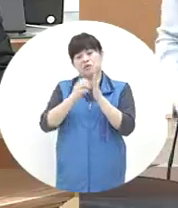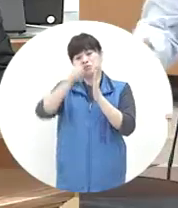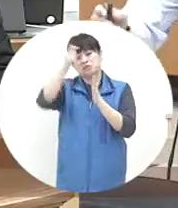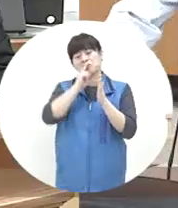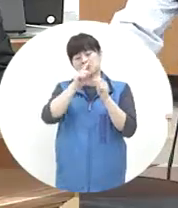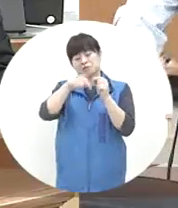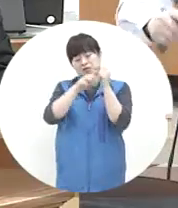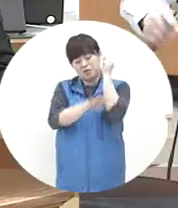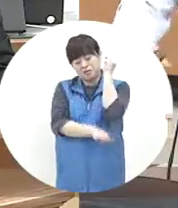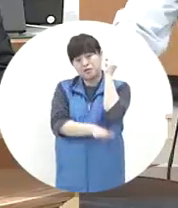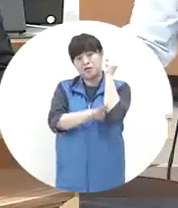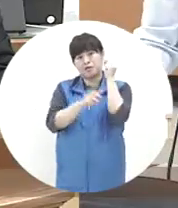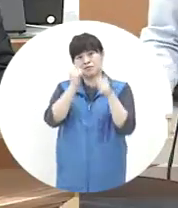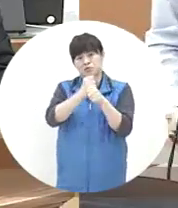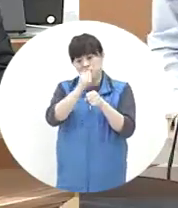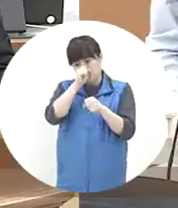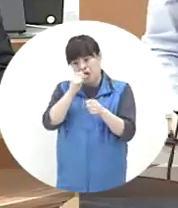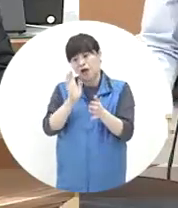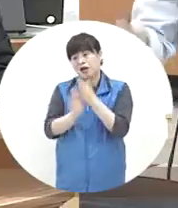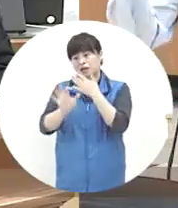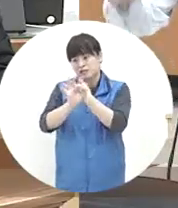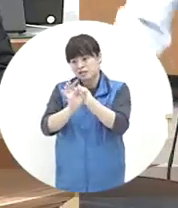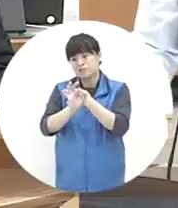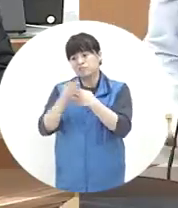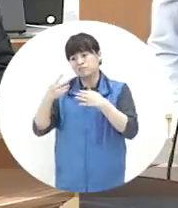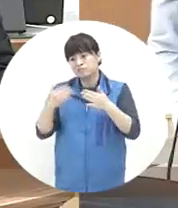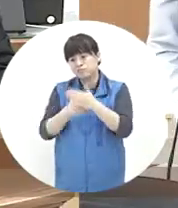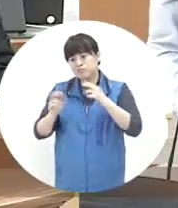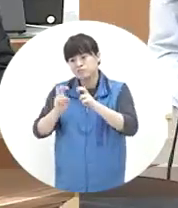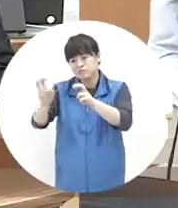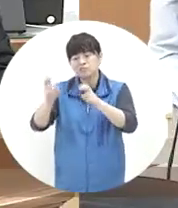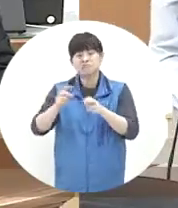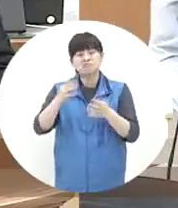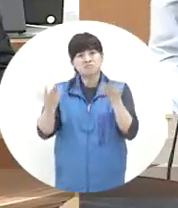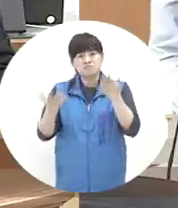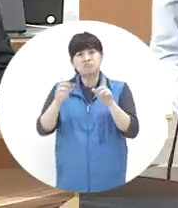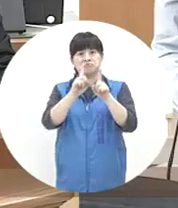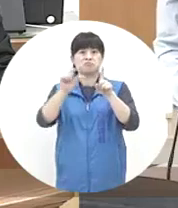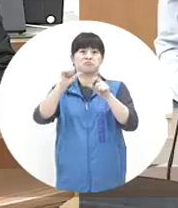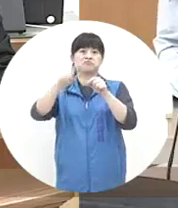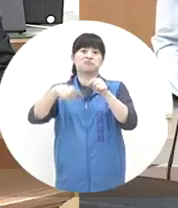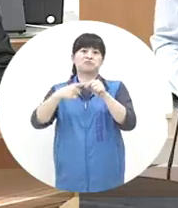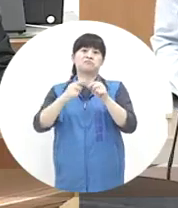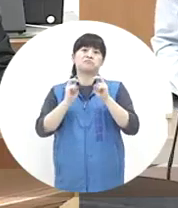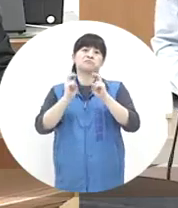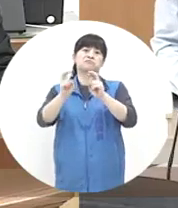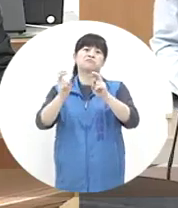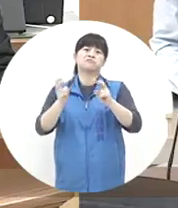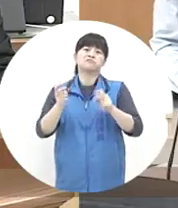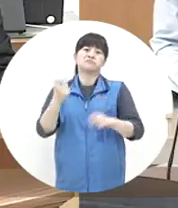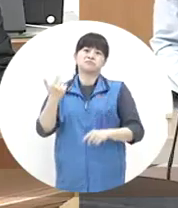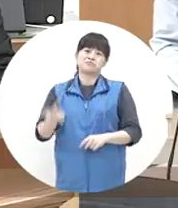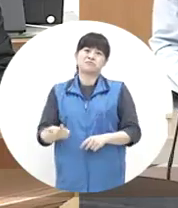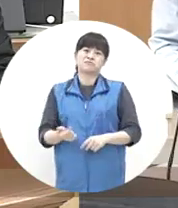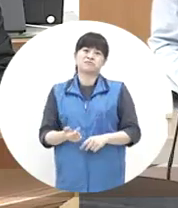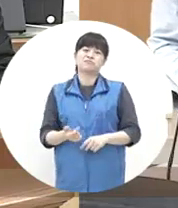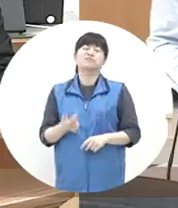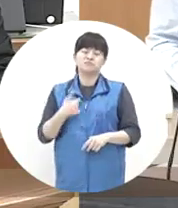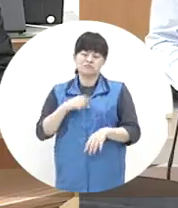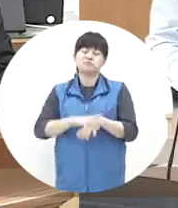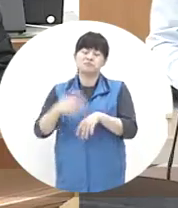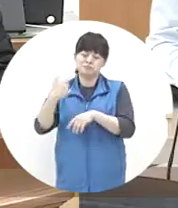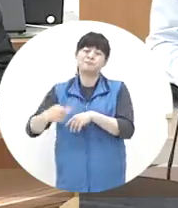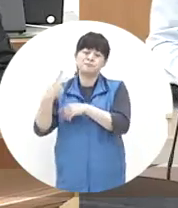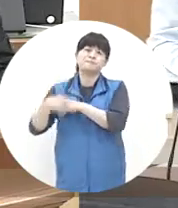呢，年底做好，那你还要测试一下才能通车，那要到115年才能通车去了嘞。 我们也会继续往前推